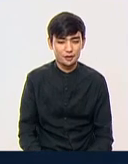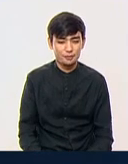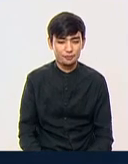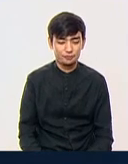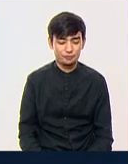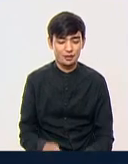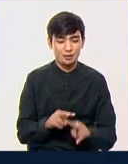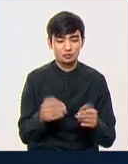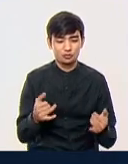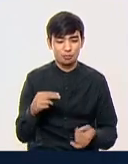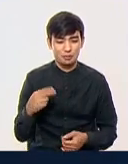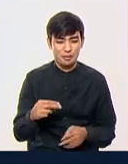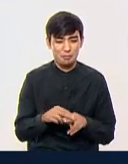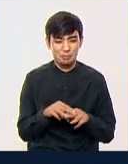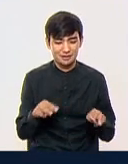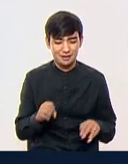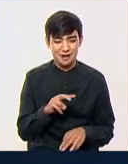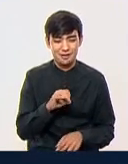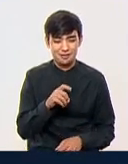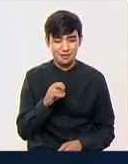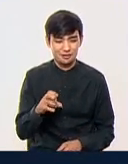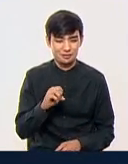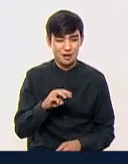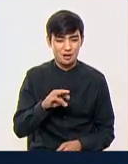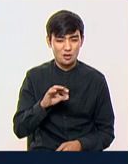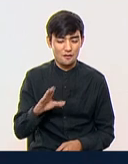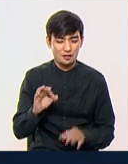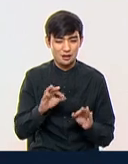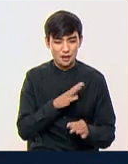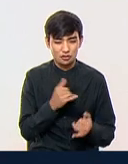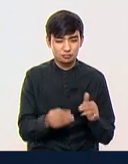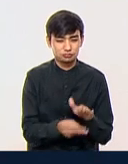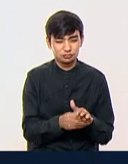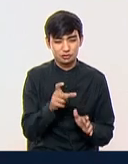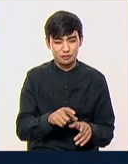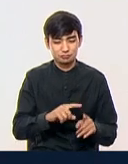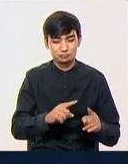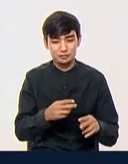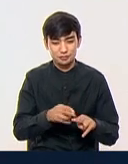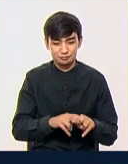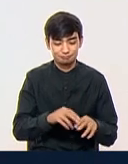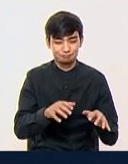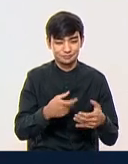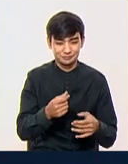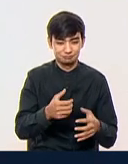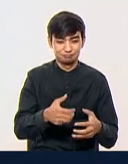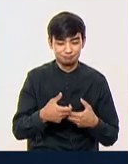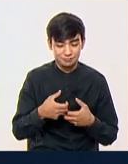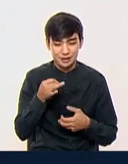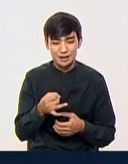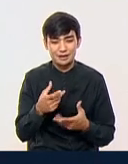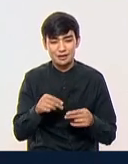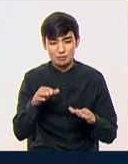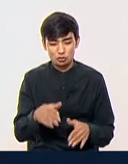Бұл туралы бүгін премьер-министр Әлихан Смайылов мәлімдеді, бірақ қазірге жемқорлардан түскен қаражатқа қай өңірде қанша